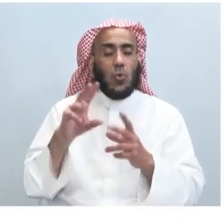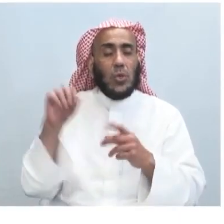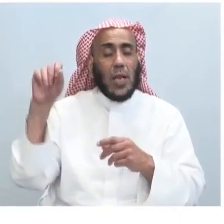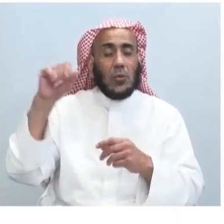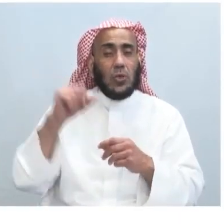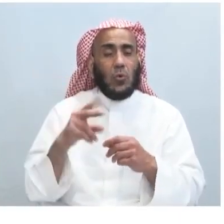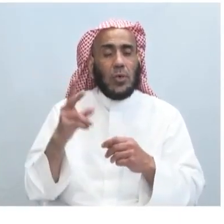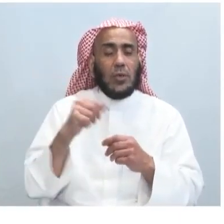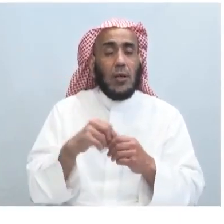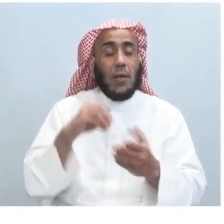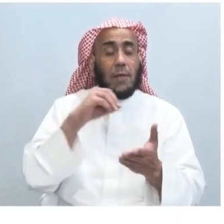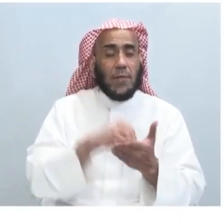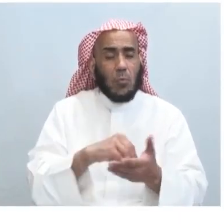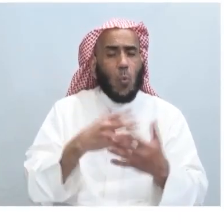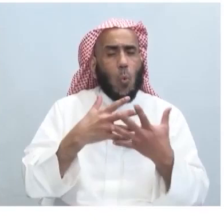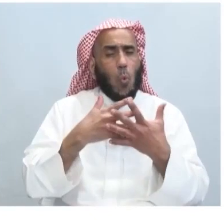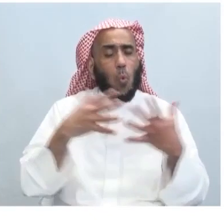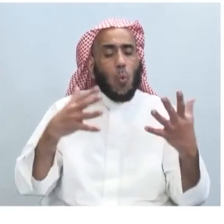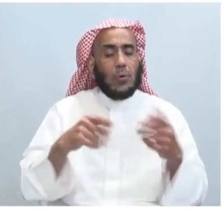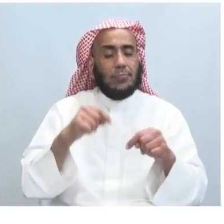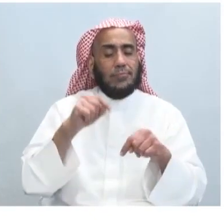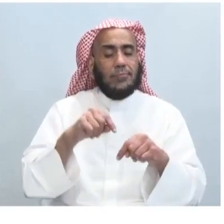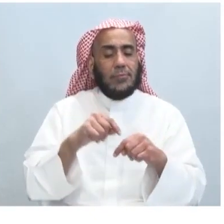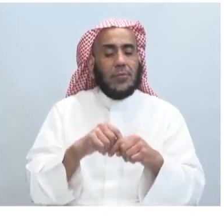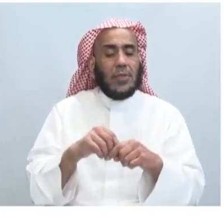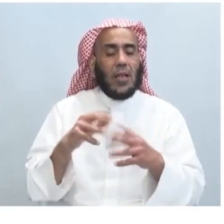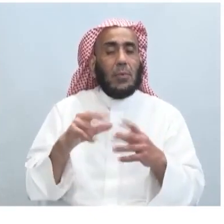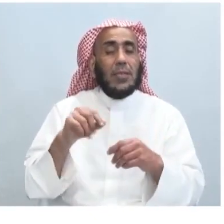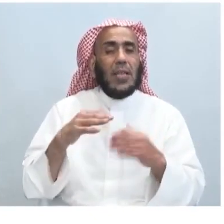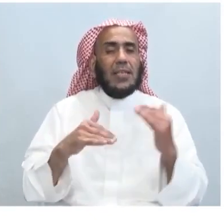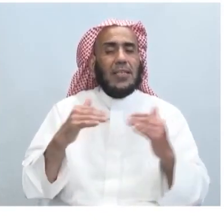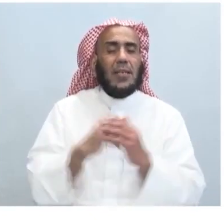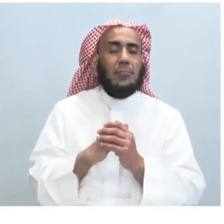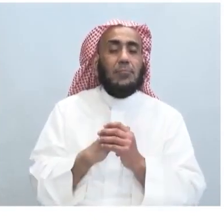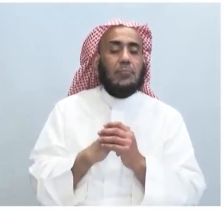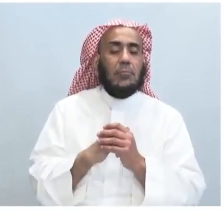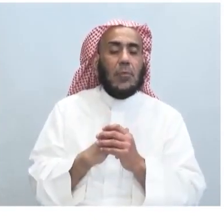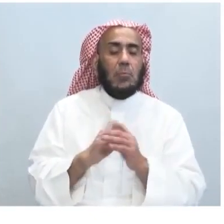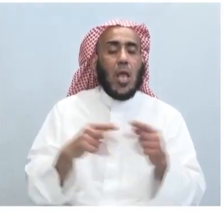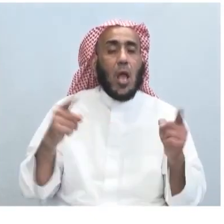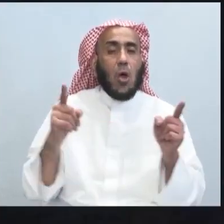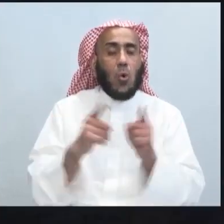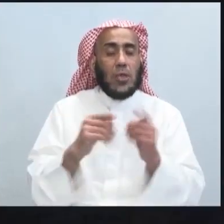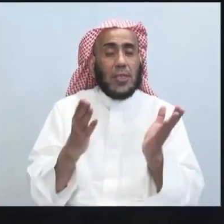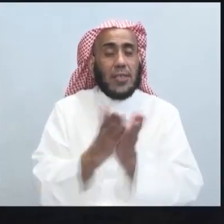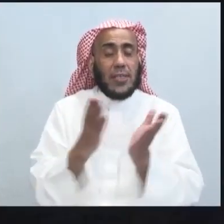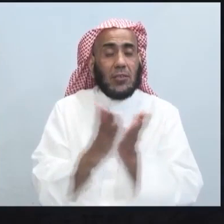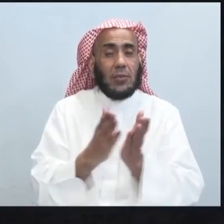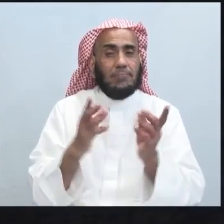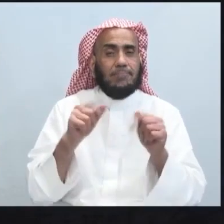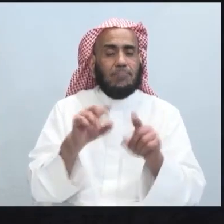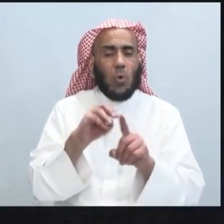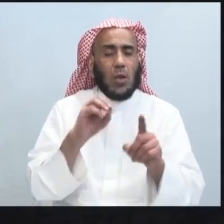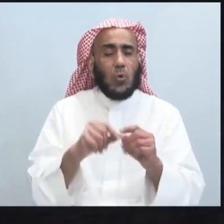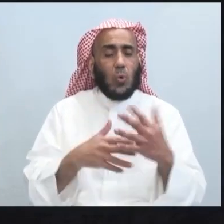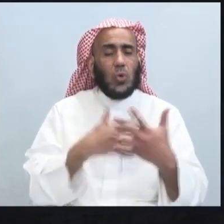النواتج موجود بكميات كبيره عند الاتزان ما هي خلاصه درسنا